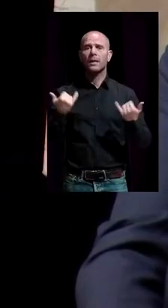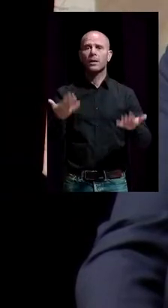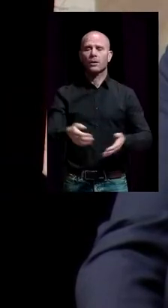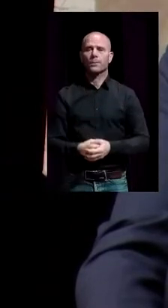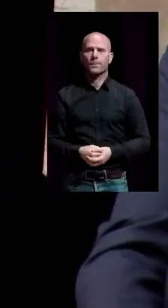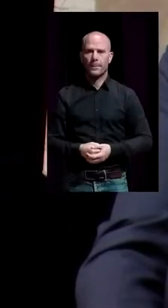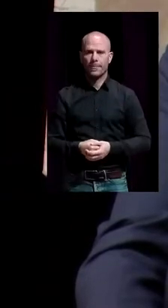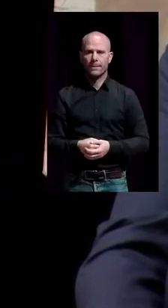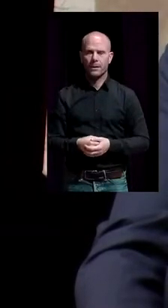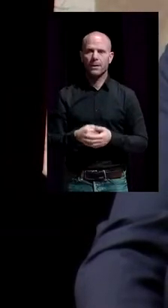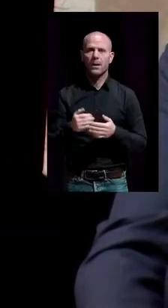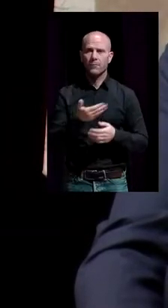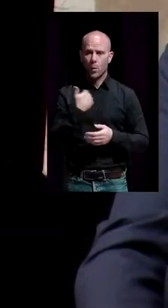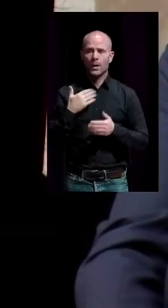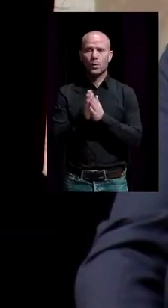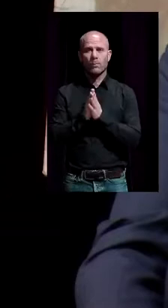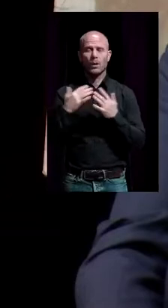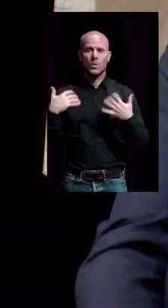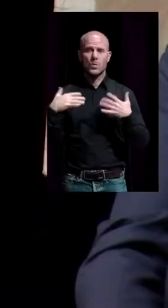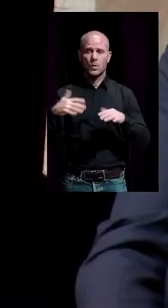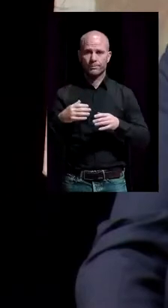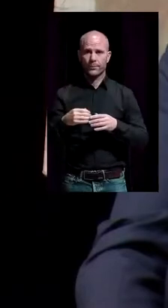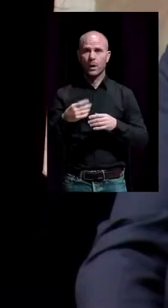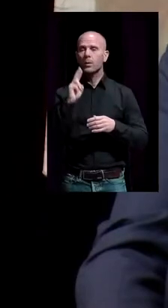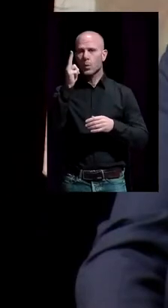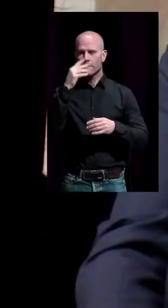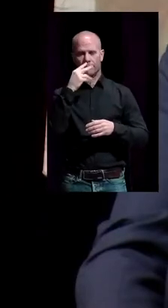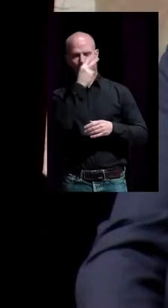har en jättestor utmaning. Lite historik.